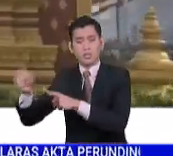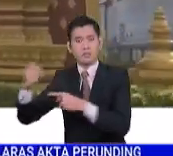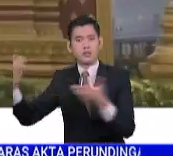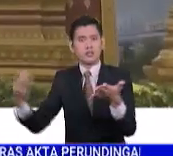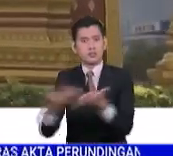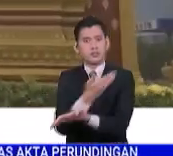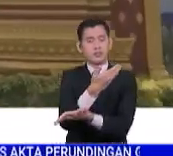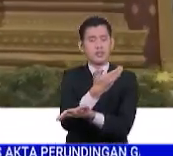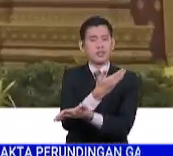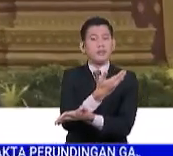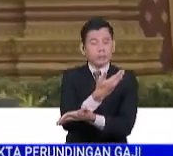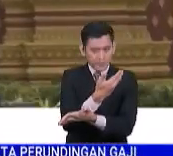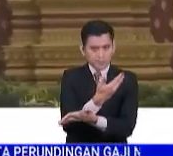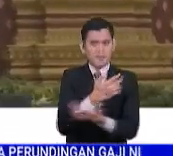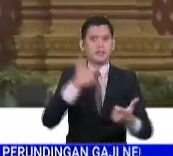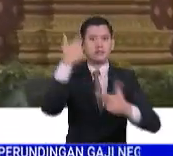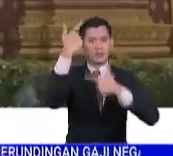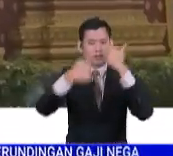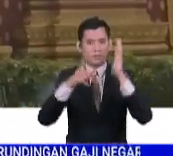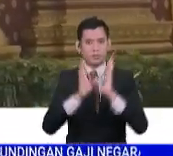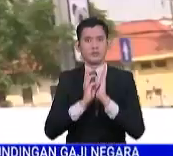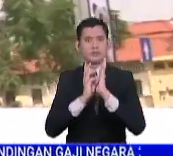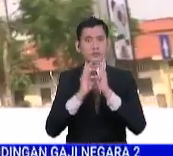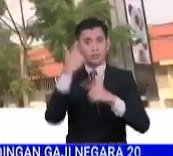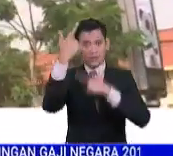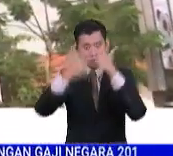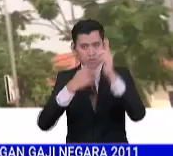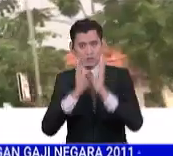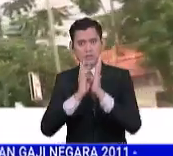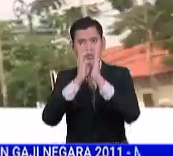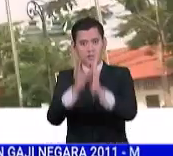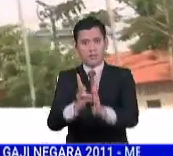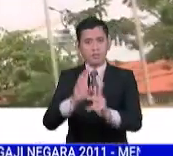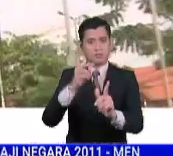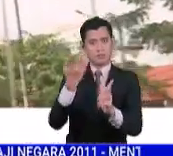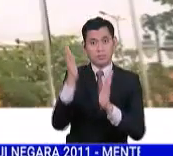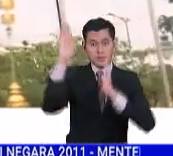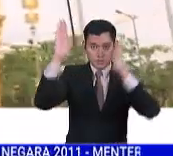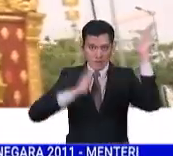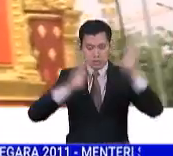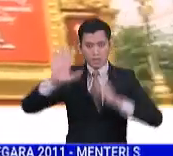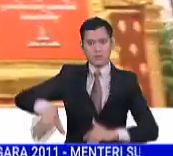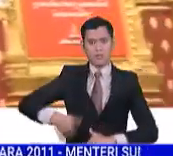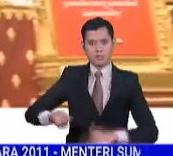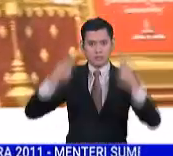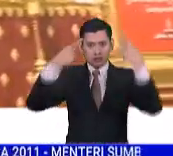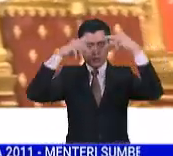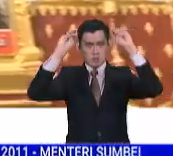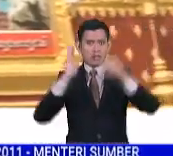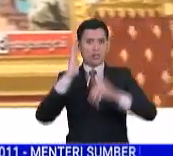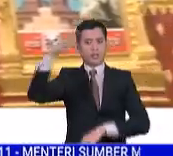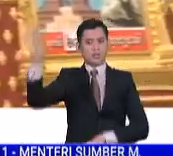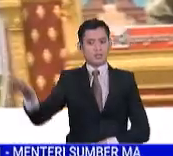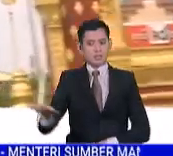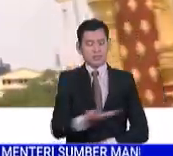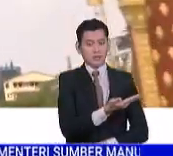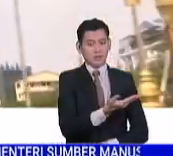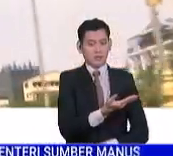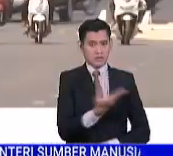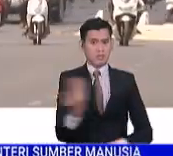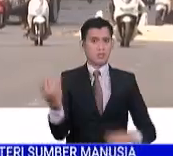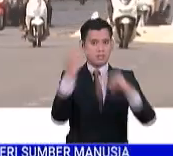duta besar Malaysia ke Kamboja ldnu Saini Muhammad Hasyim Perdana Menteri akan diberikan sambutan resmi di istana keamanan